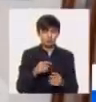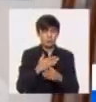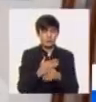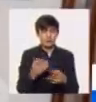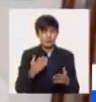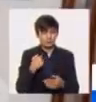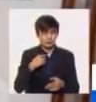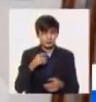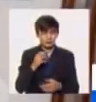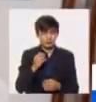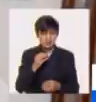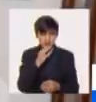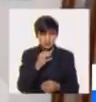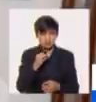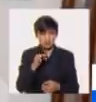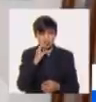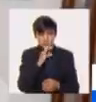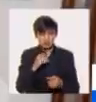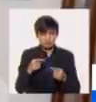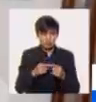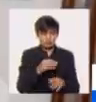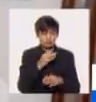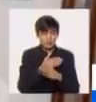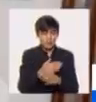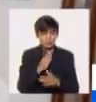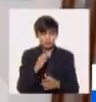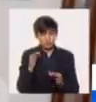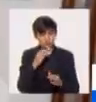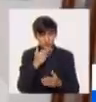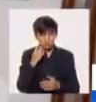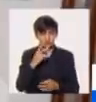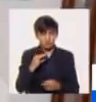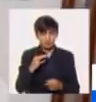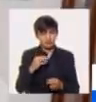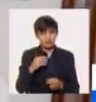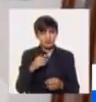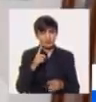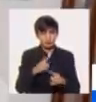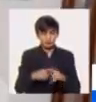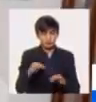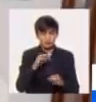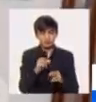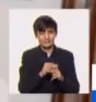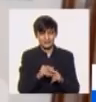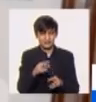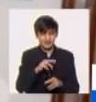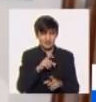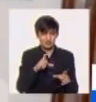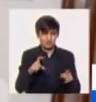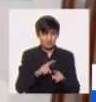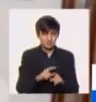хаттамада біздер хаттамада жоқ қандай іс-әрекеттеріміз бар. Қосымша науқастың қосымша сырқаттарын емдеу.